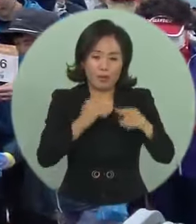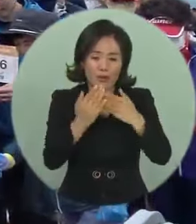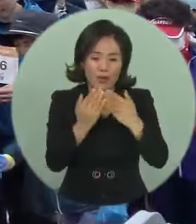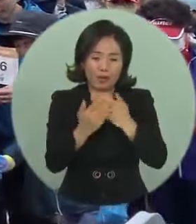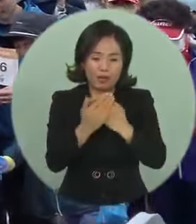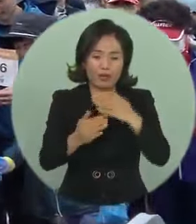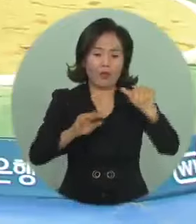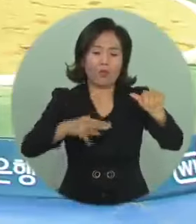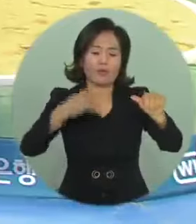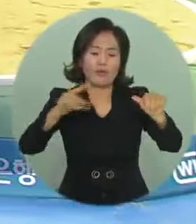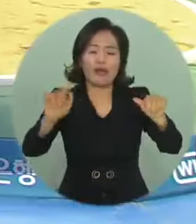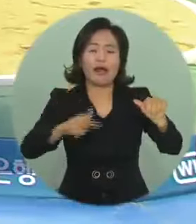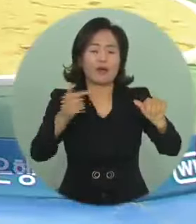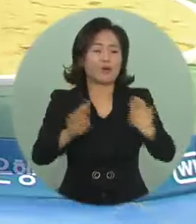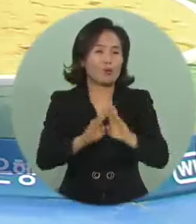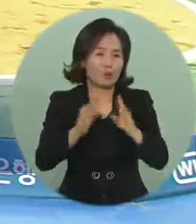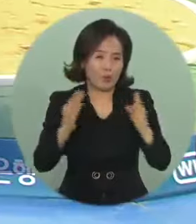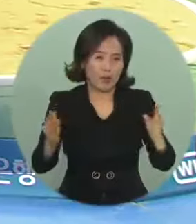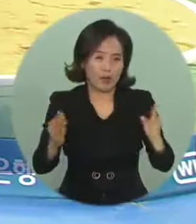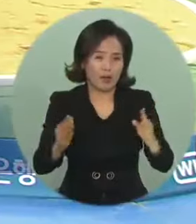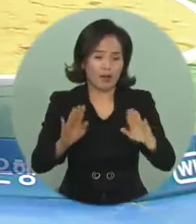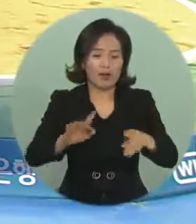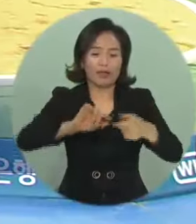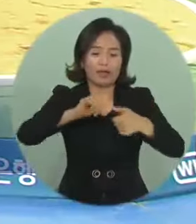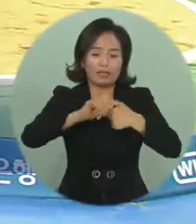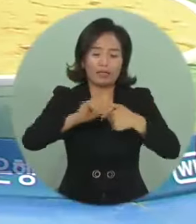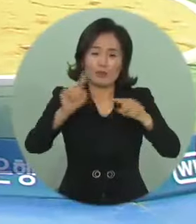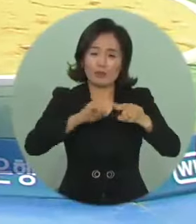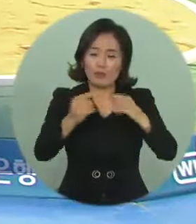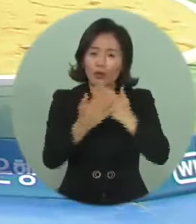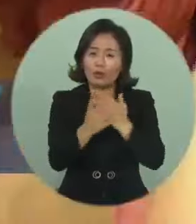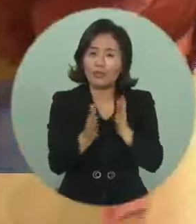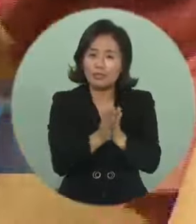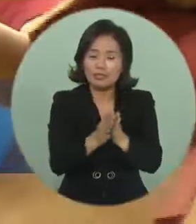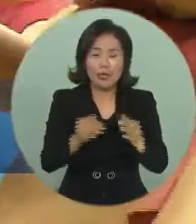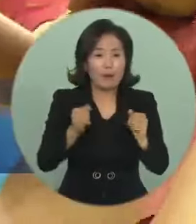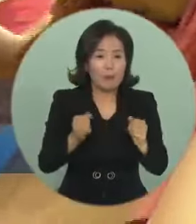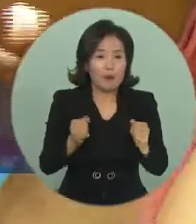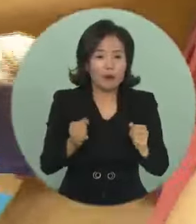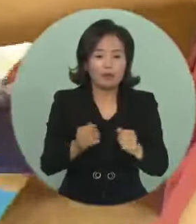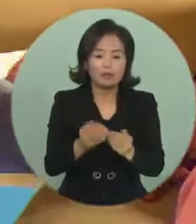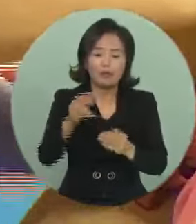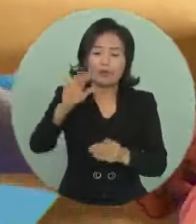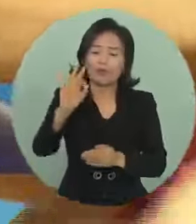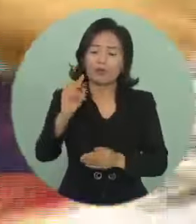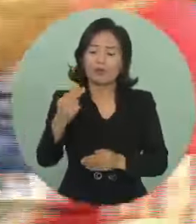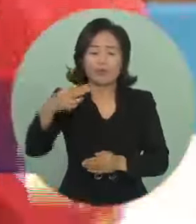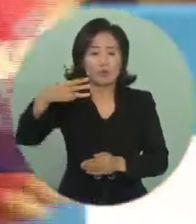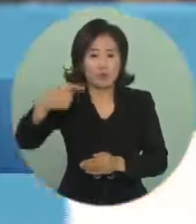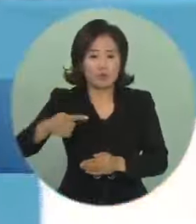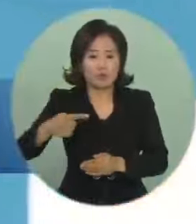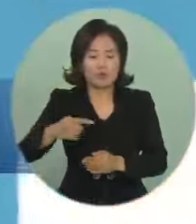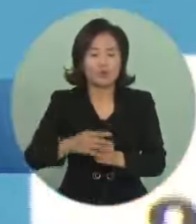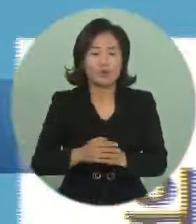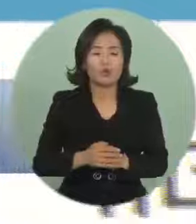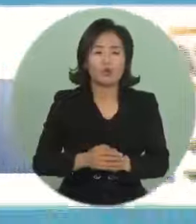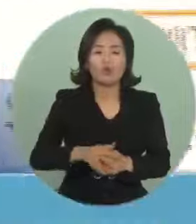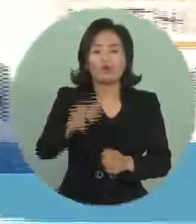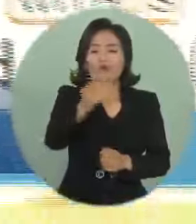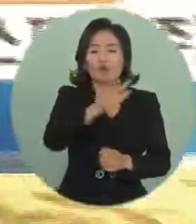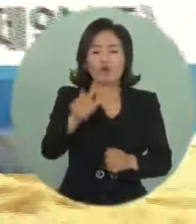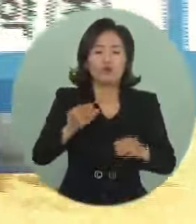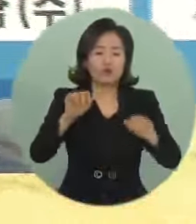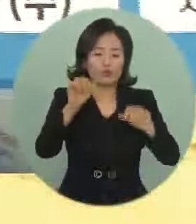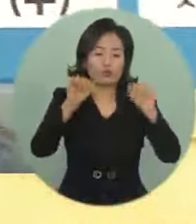개최됩니다 이번 대회를 시작으로 마라 요트 국 국금 체육대